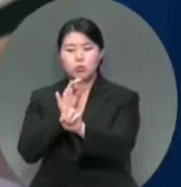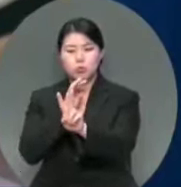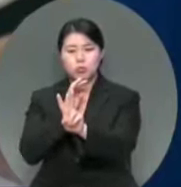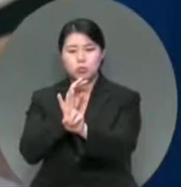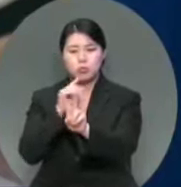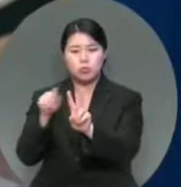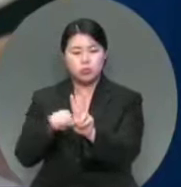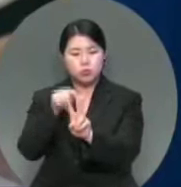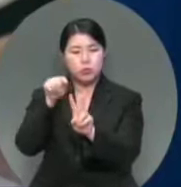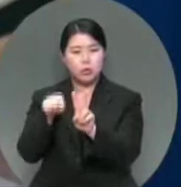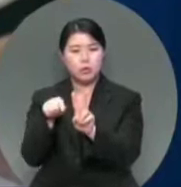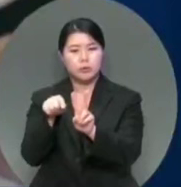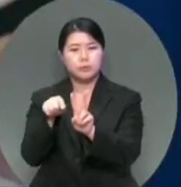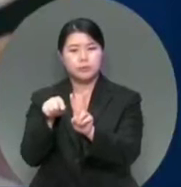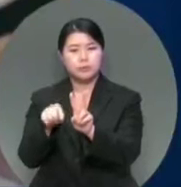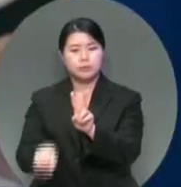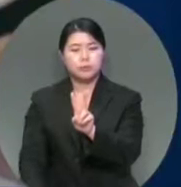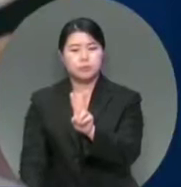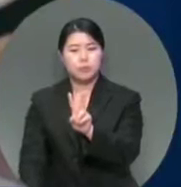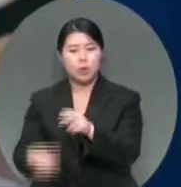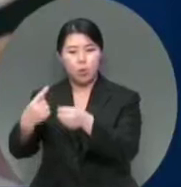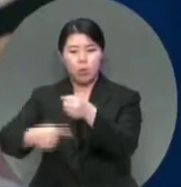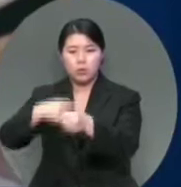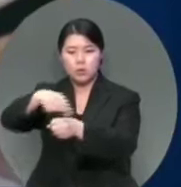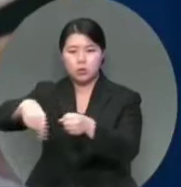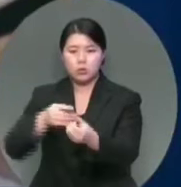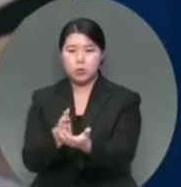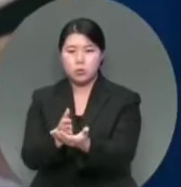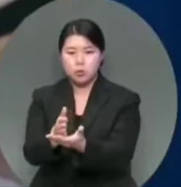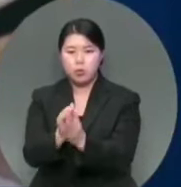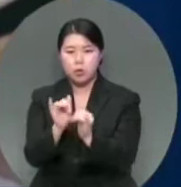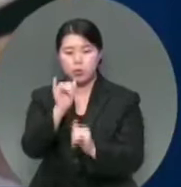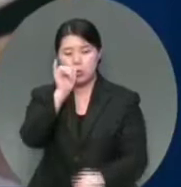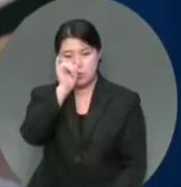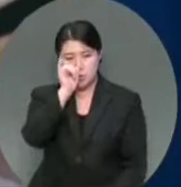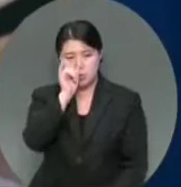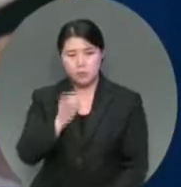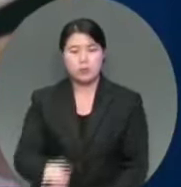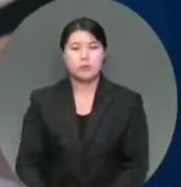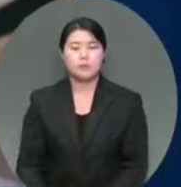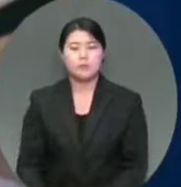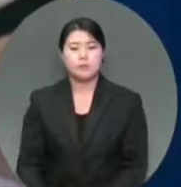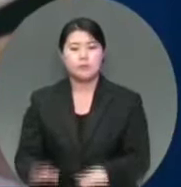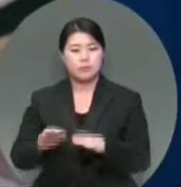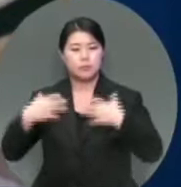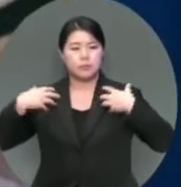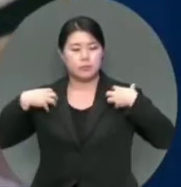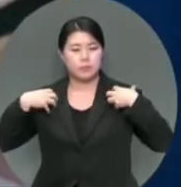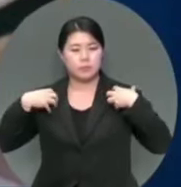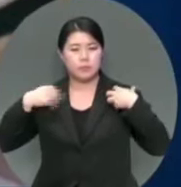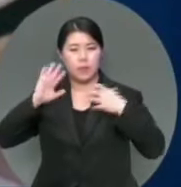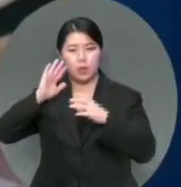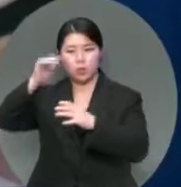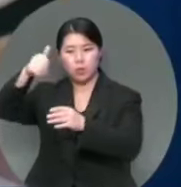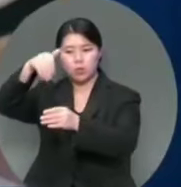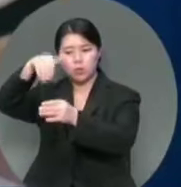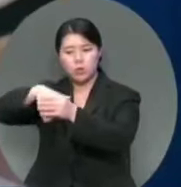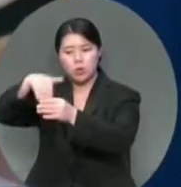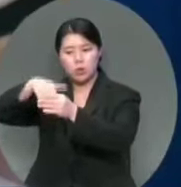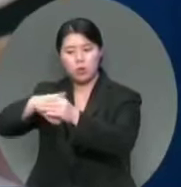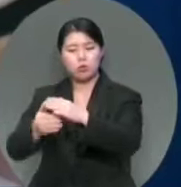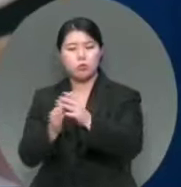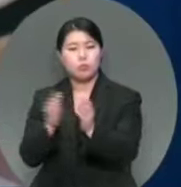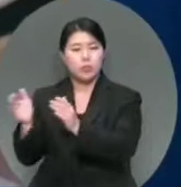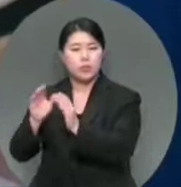위원 중에는 원자력 전문가도 있고 또 윤석열 정부 대선 캠프에서